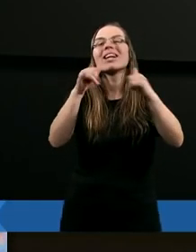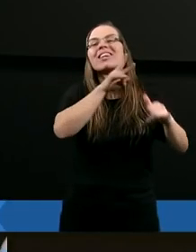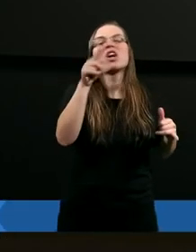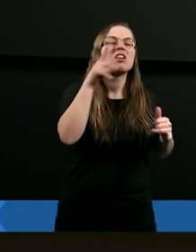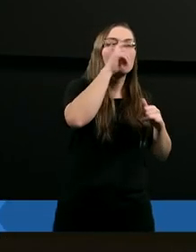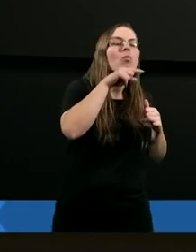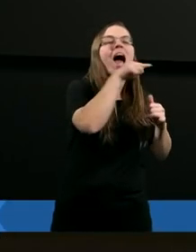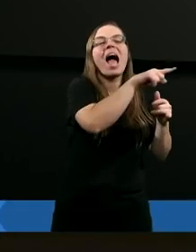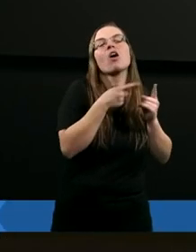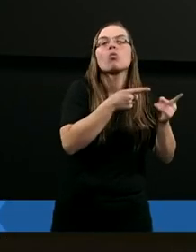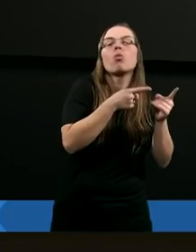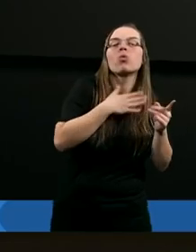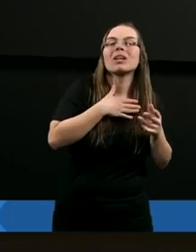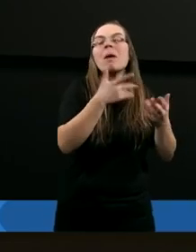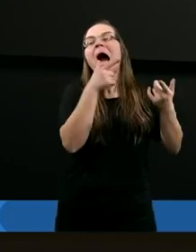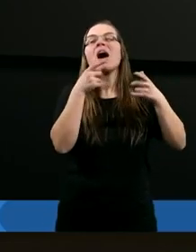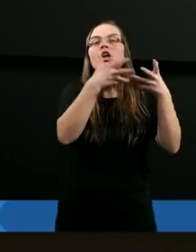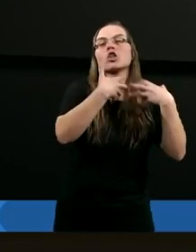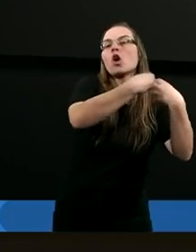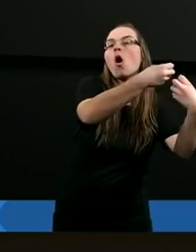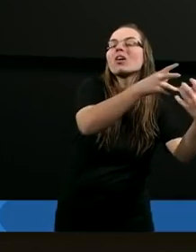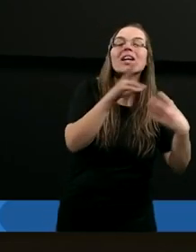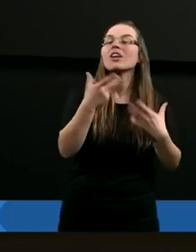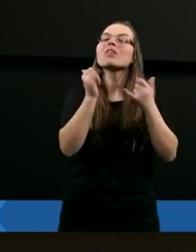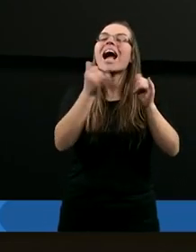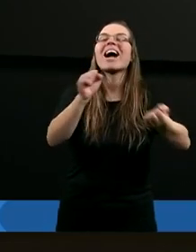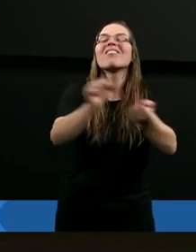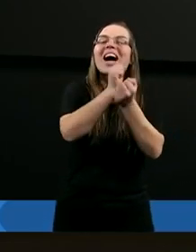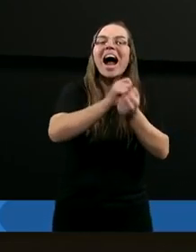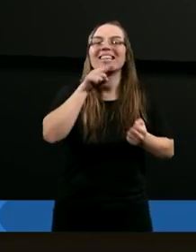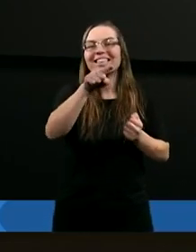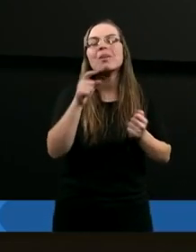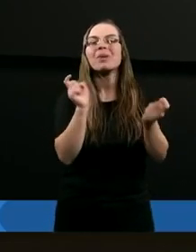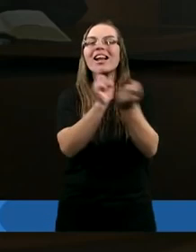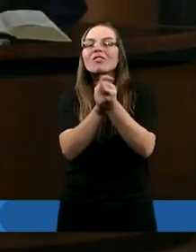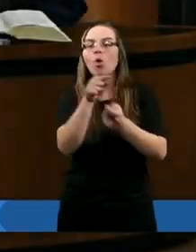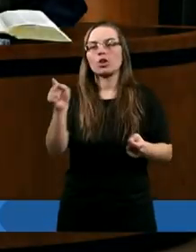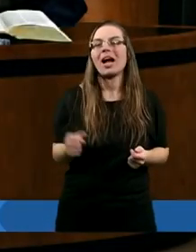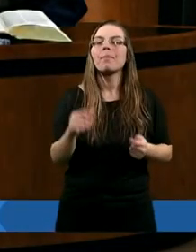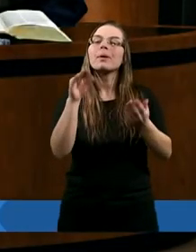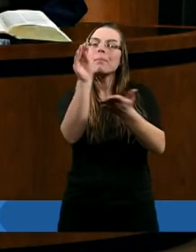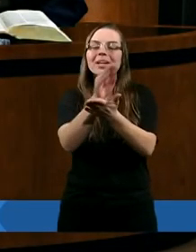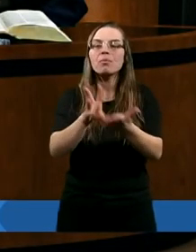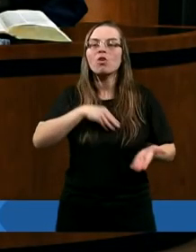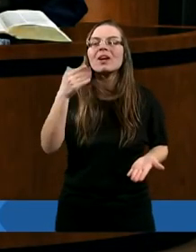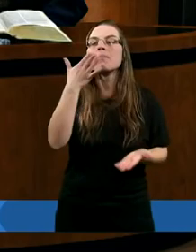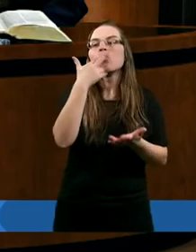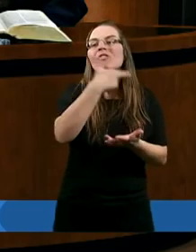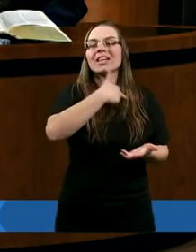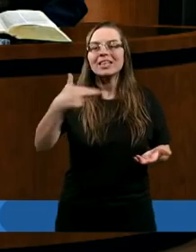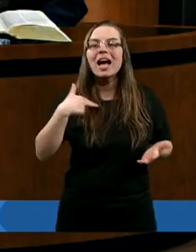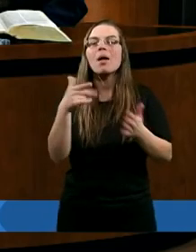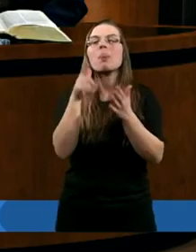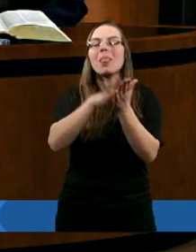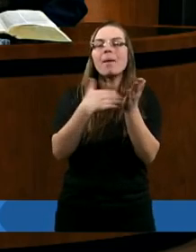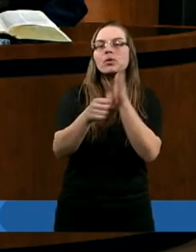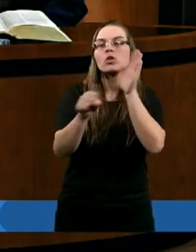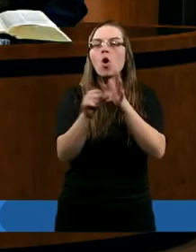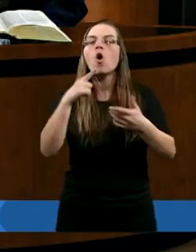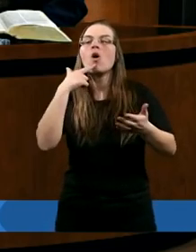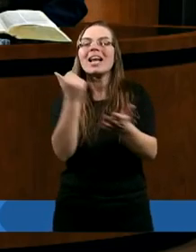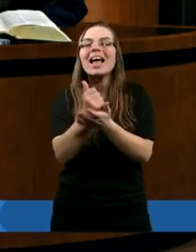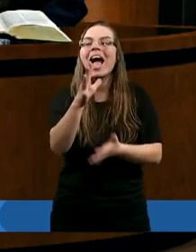zupełnie do innych spraw, do tych bożych, wzniosłych. Proszę bardzo. Pismo Święte mówi nam, na przykład w